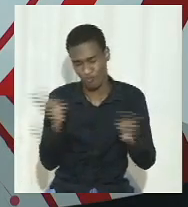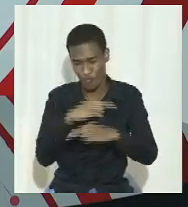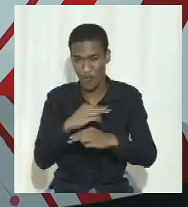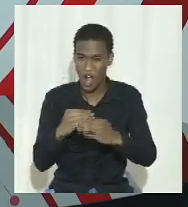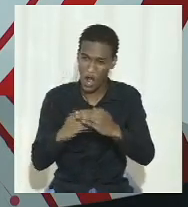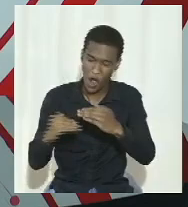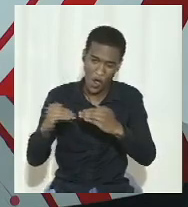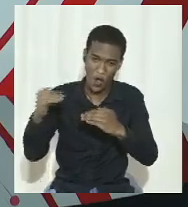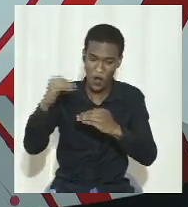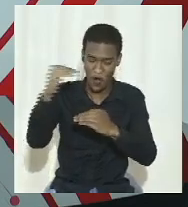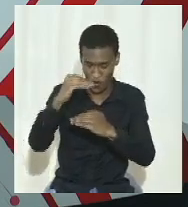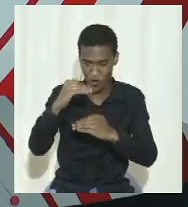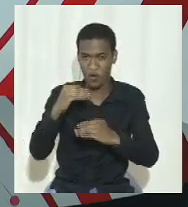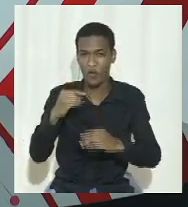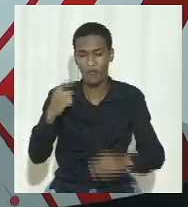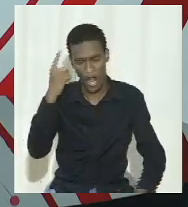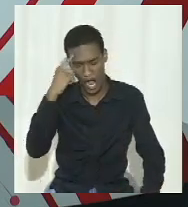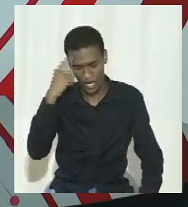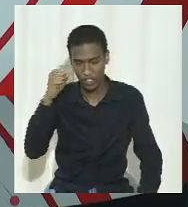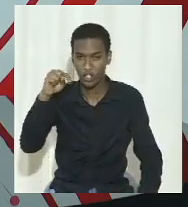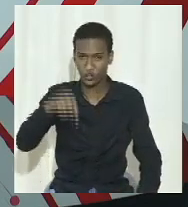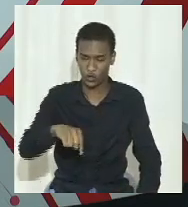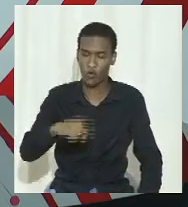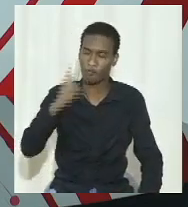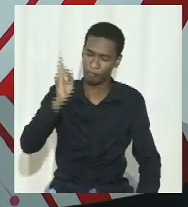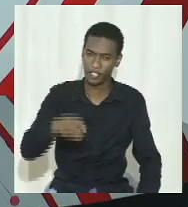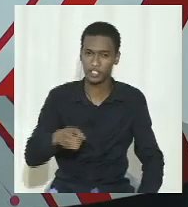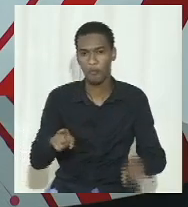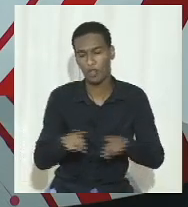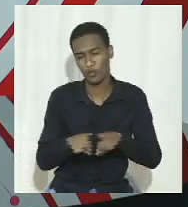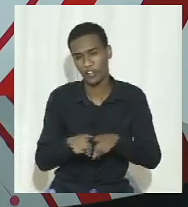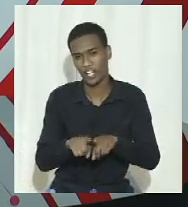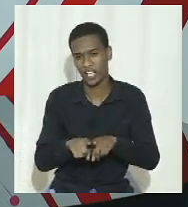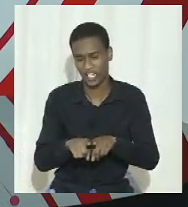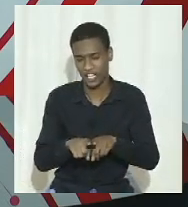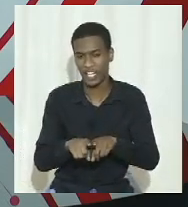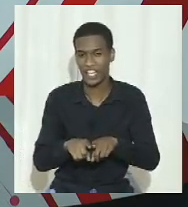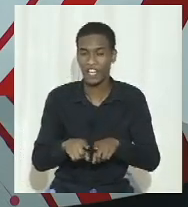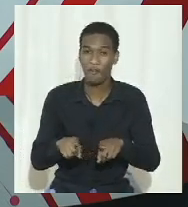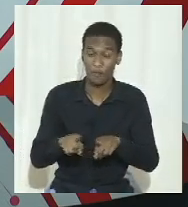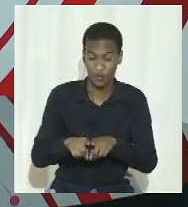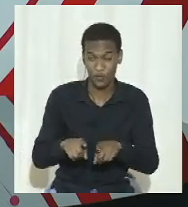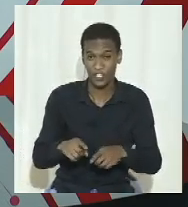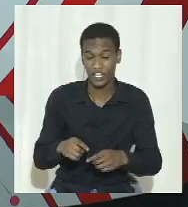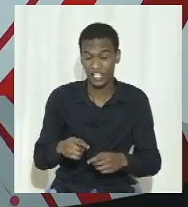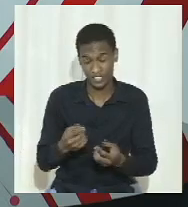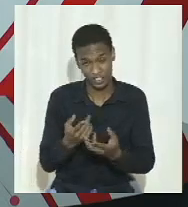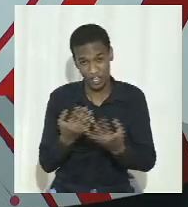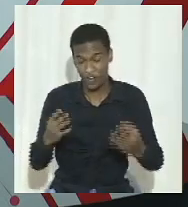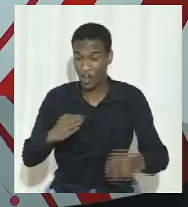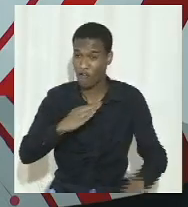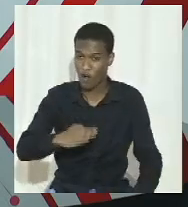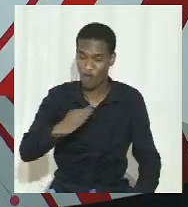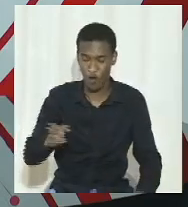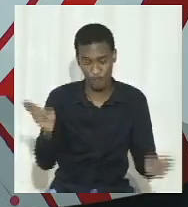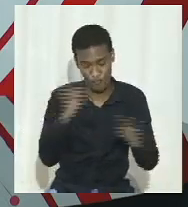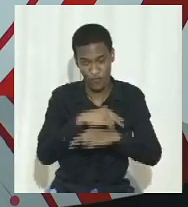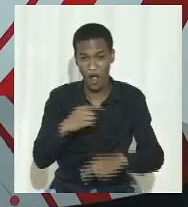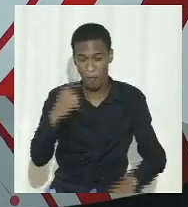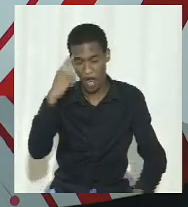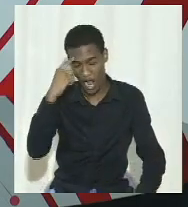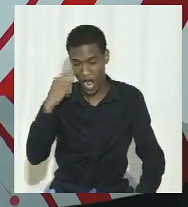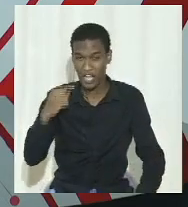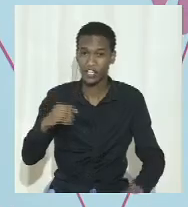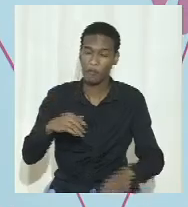COVID-19 nametraka paikady vaovao iantsoana iantoana izany ny ministeran'ny fampianarana teknika sy ny fanofanana